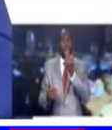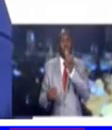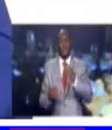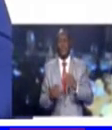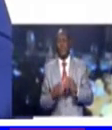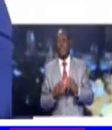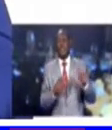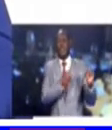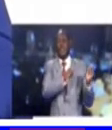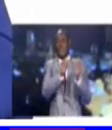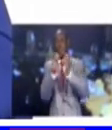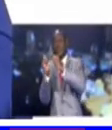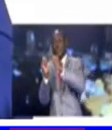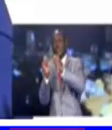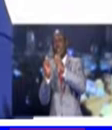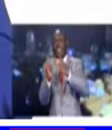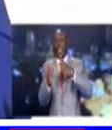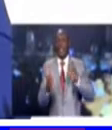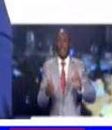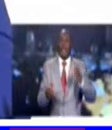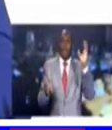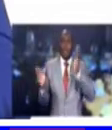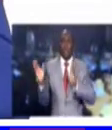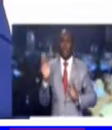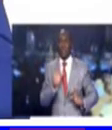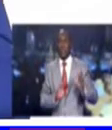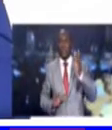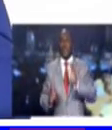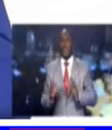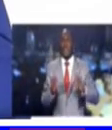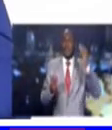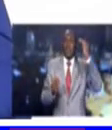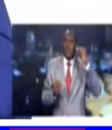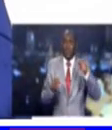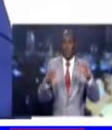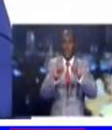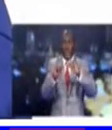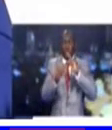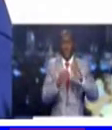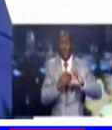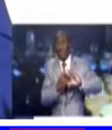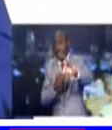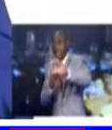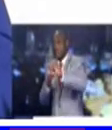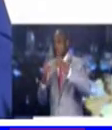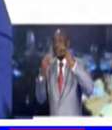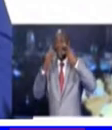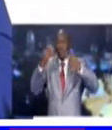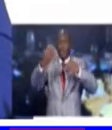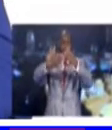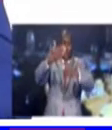le transport et la culture ces mesures sont également étendus à la presse